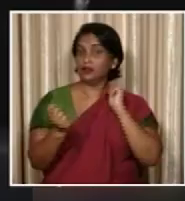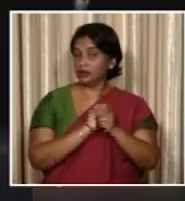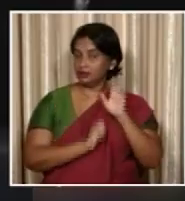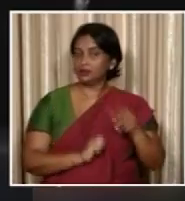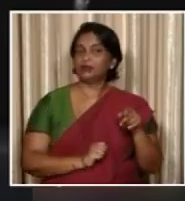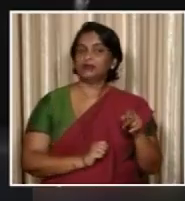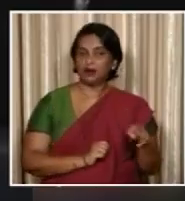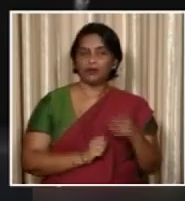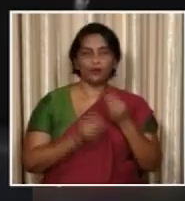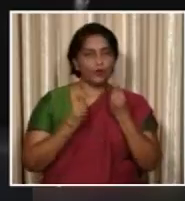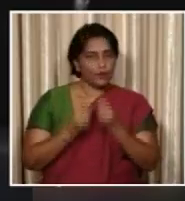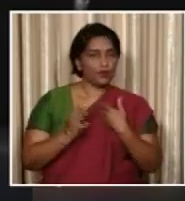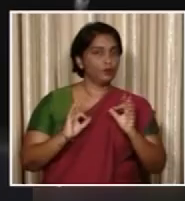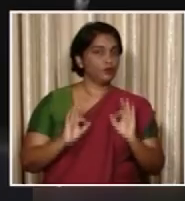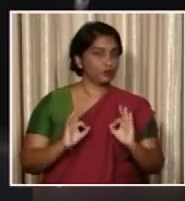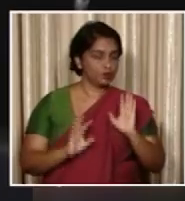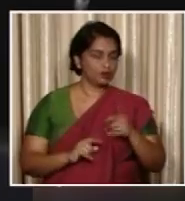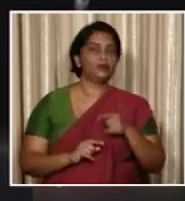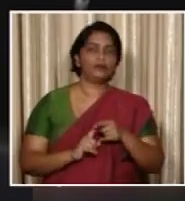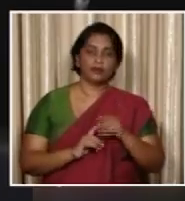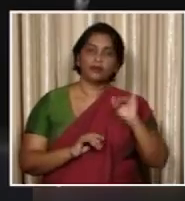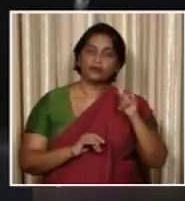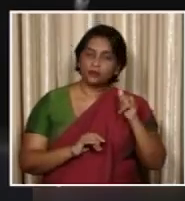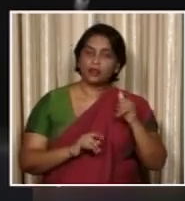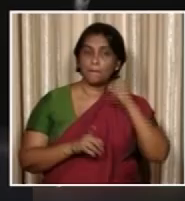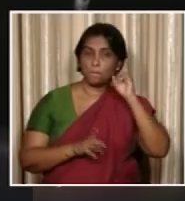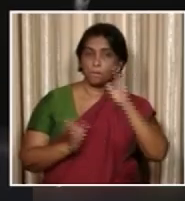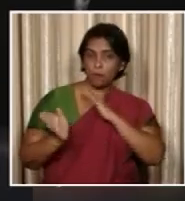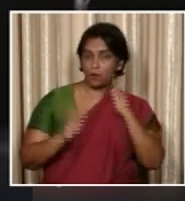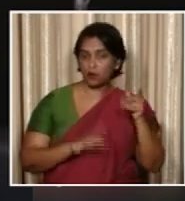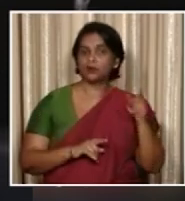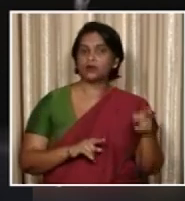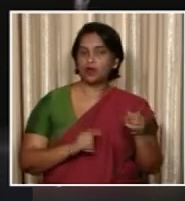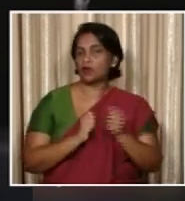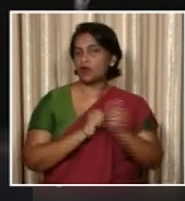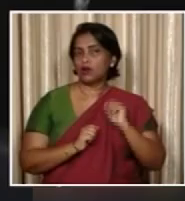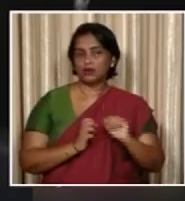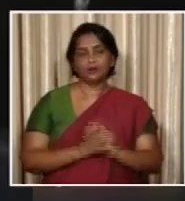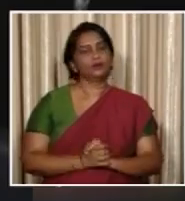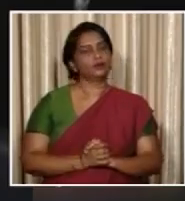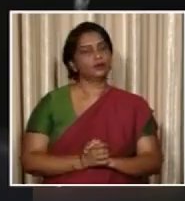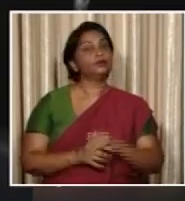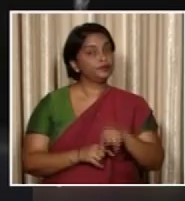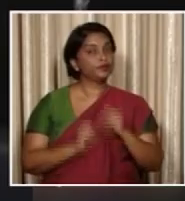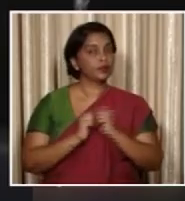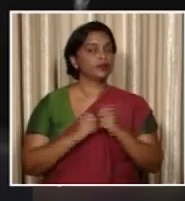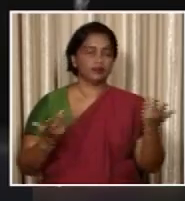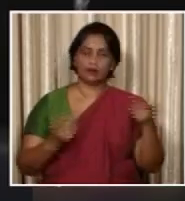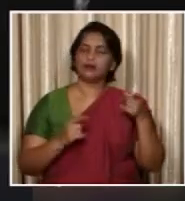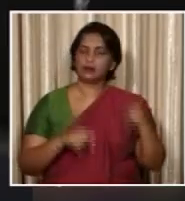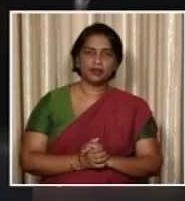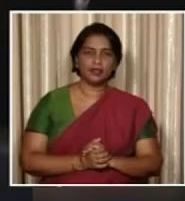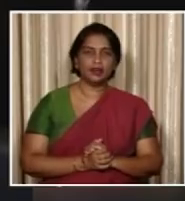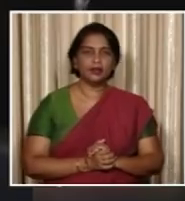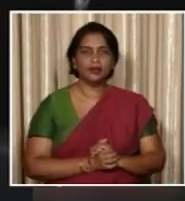වෙනකොට අතරේක සූදානමක් තියෙන්න ඕනේ. යම් විදියකින් ප්‍රමාදයක් සිදු වුණොත් කොහොමද ඒක කරන්න කියන කාරණේ. ඒක සිදු වෙලා නැහැ අදාළ